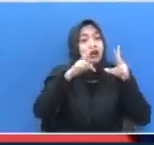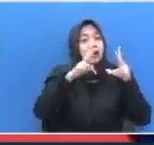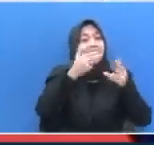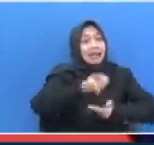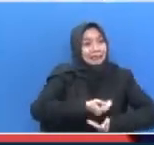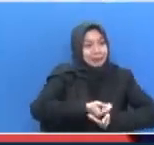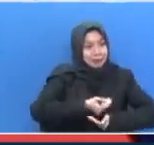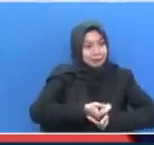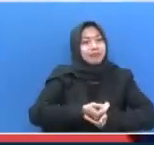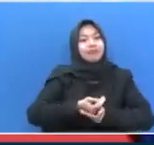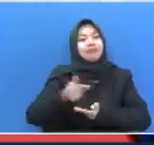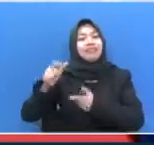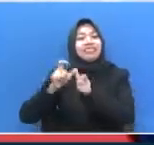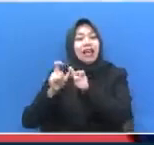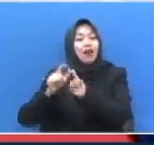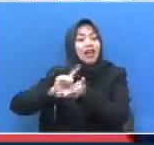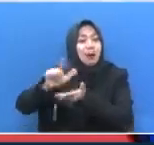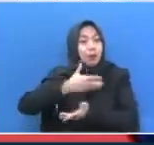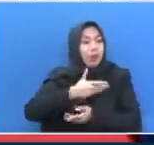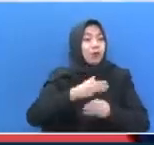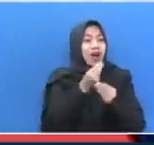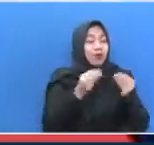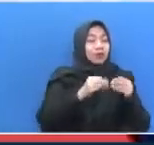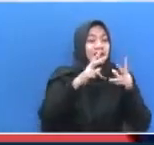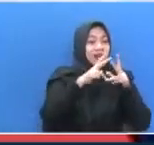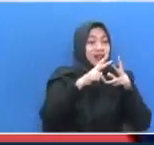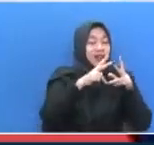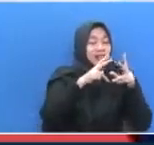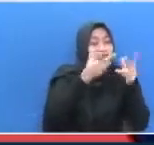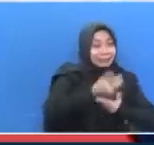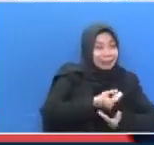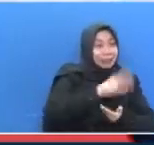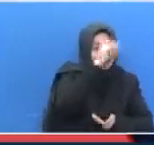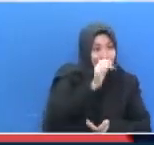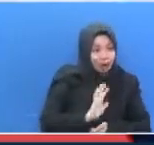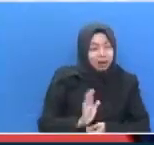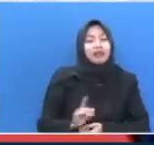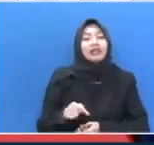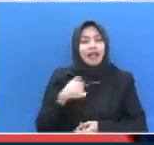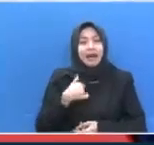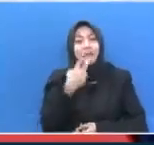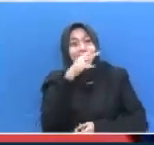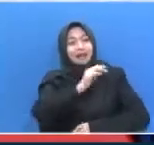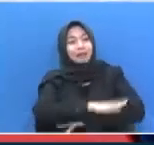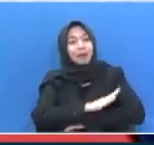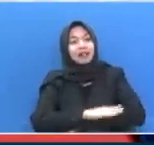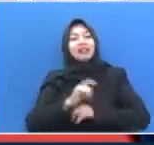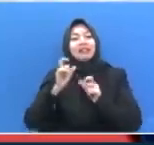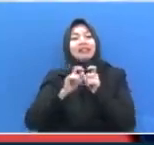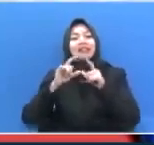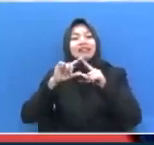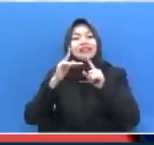dilakukan oleh Saroni ini ya kalau kita melihat kecenderungannya kan yang ingin melaporkan Ahmad Sahroni atas nama pribadi ya tapi